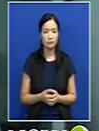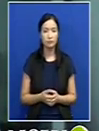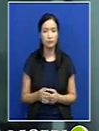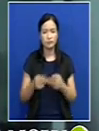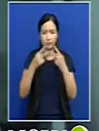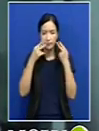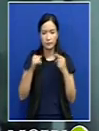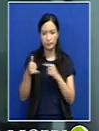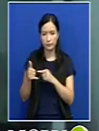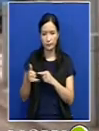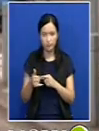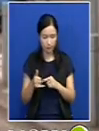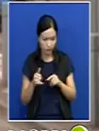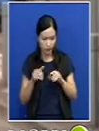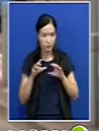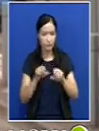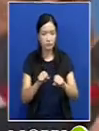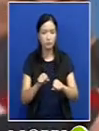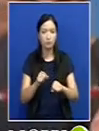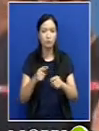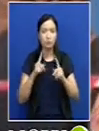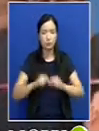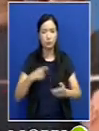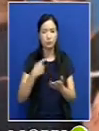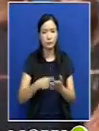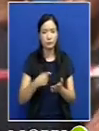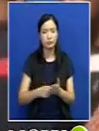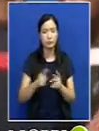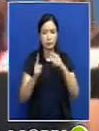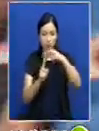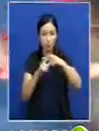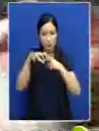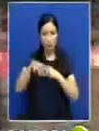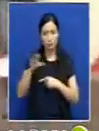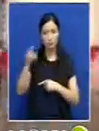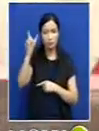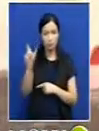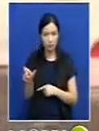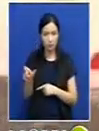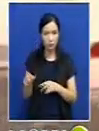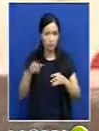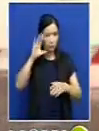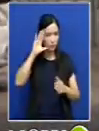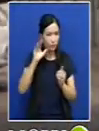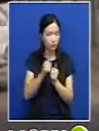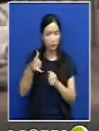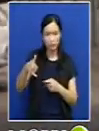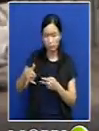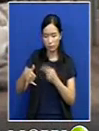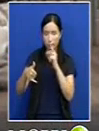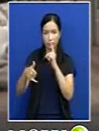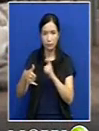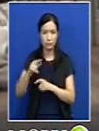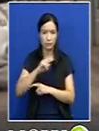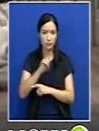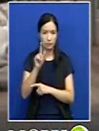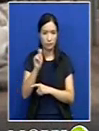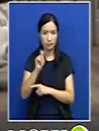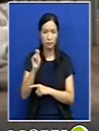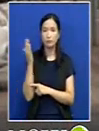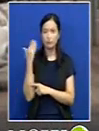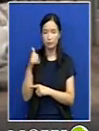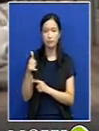ในคนร้ายที่บุกจับตัวประกันในโบสถ์ทางตอนเหนือของฝรั่งเศสและถูกตำรวจวิสามันฆาตกรรมเมื่อวันอังคารที่ผ่านมาโด